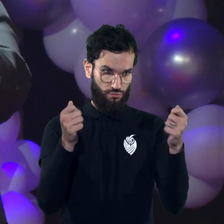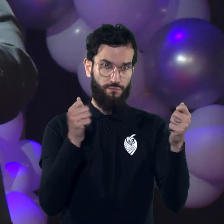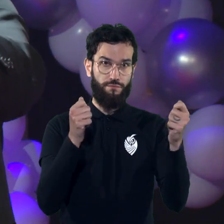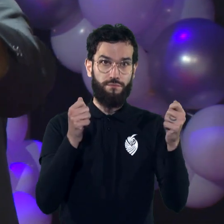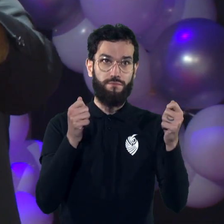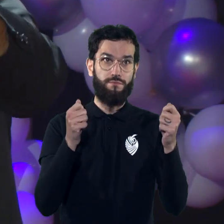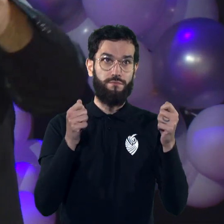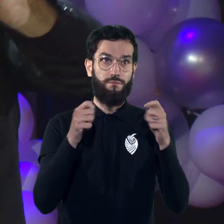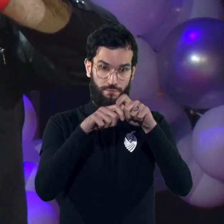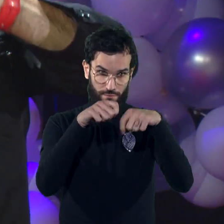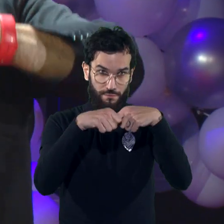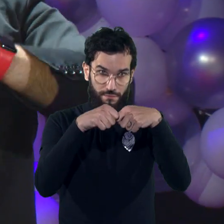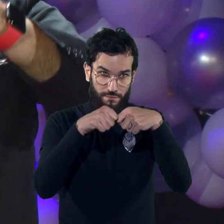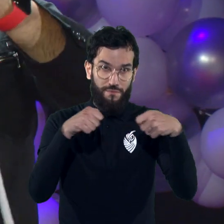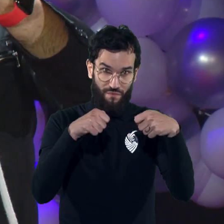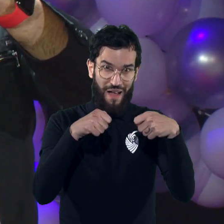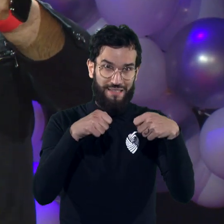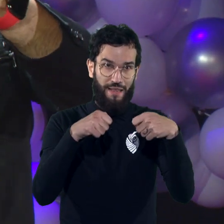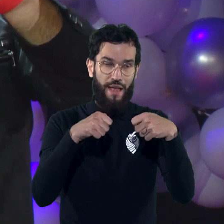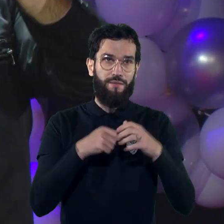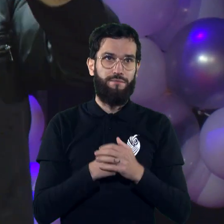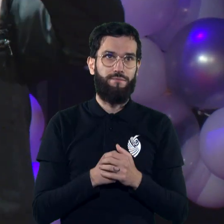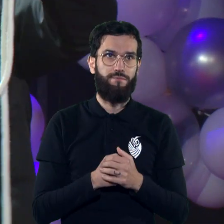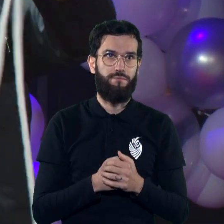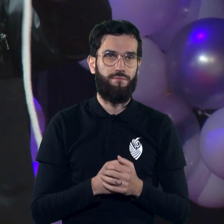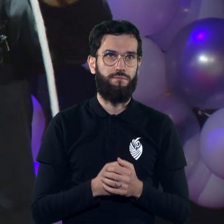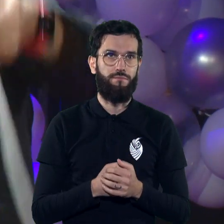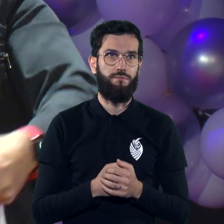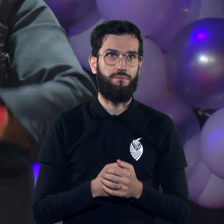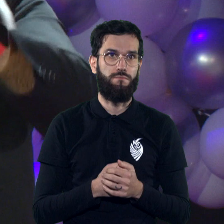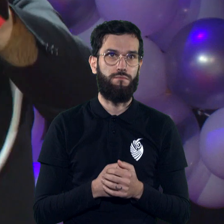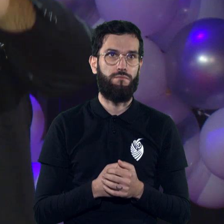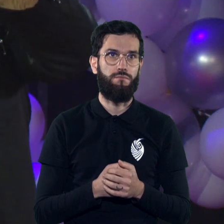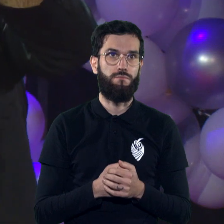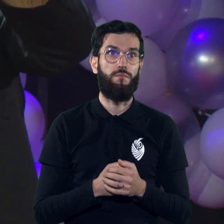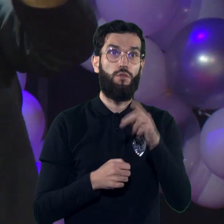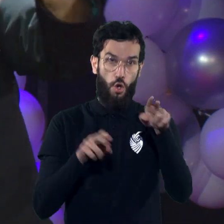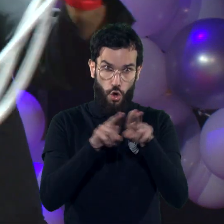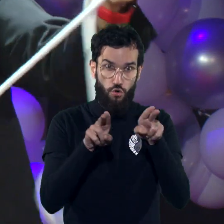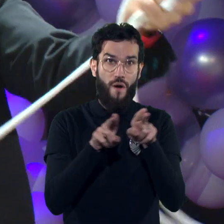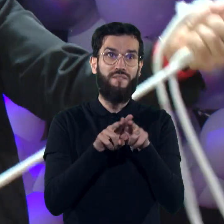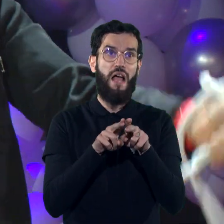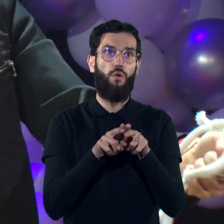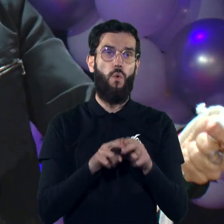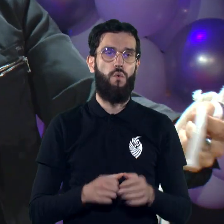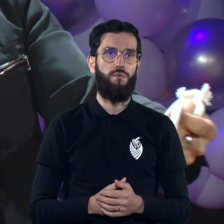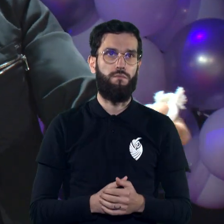špagát, obidva konce, tak to zviažeme. Jeden uzol a tady si to zaviažem aj